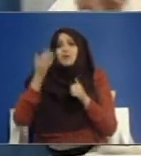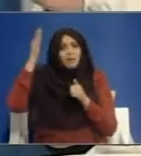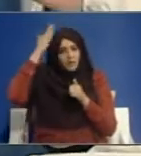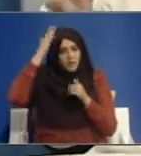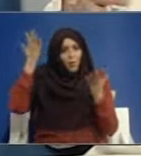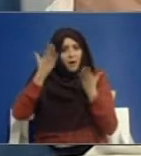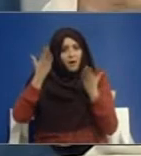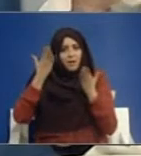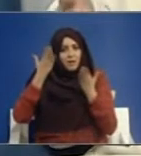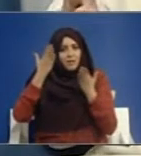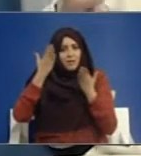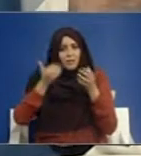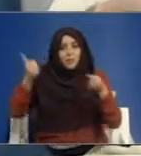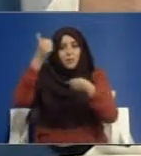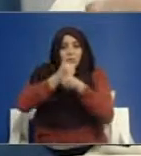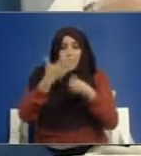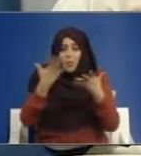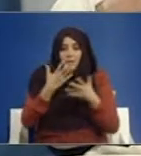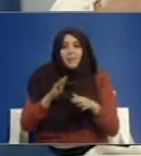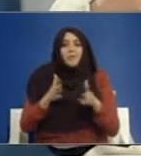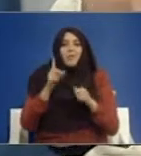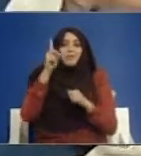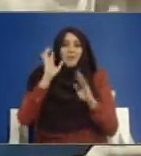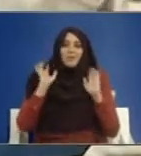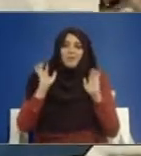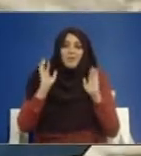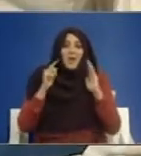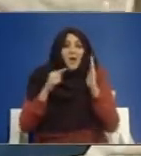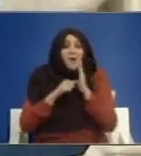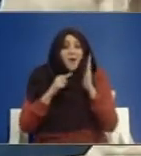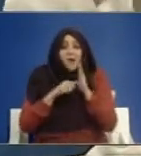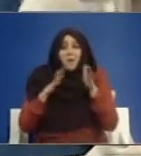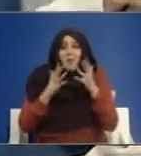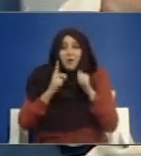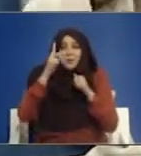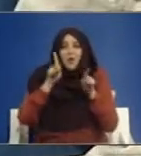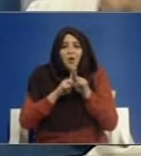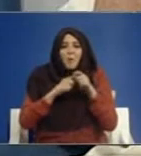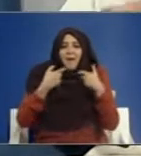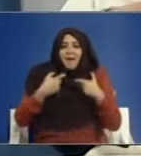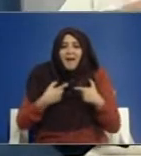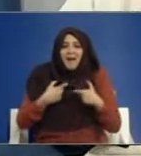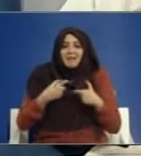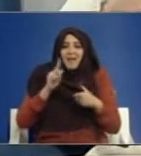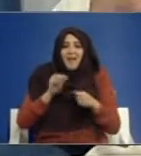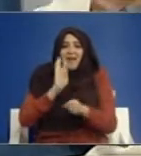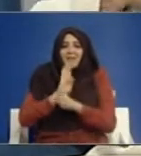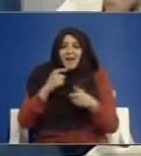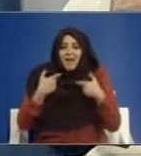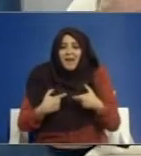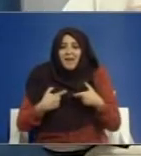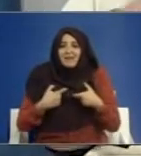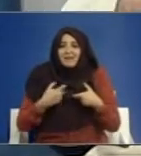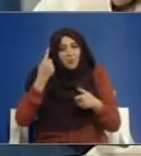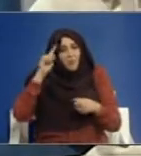مخافة الله، لأن اللي يخاف ربي، الخوف نتاع ربي هو الحارس الداخلي، الحارس الذاتي الذي لا